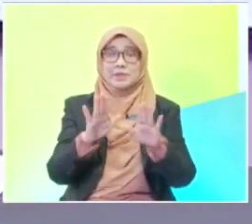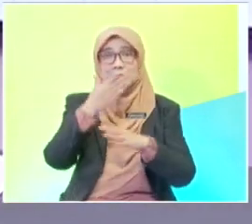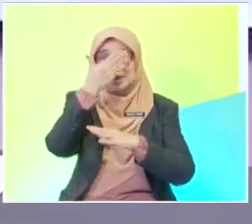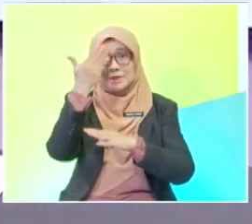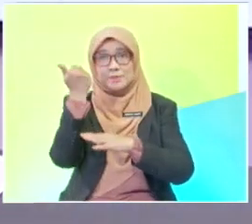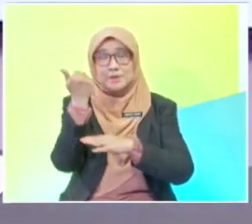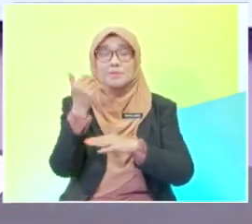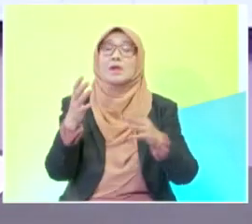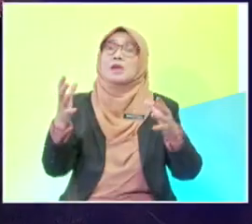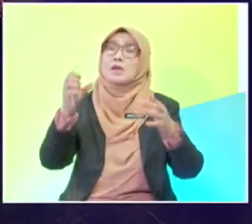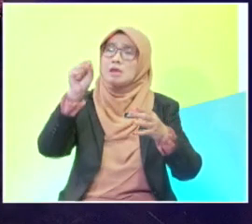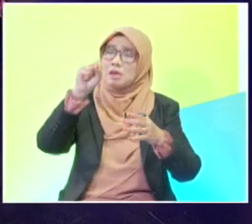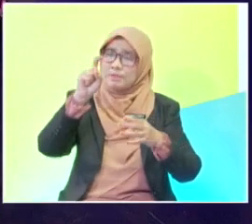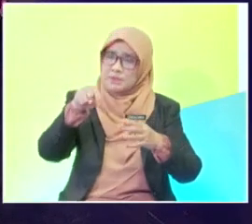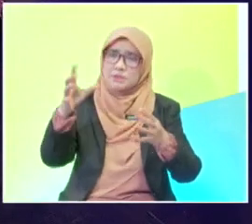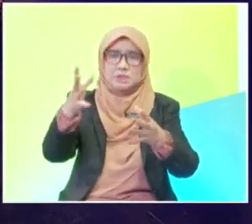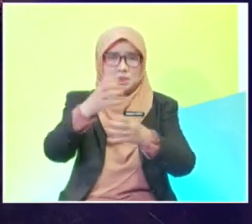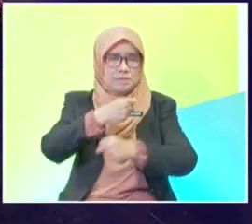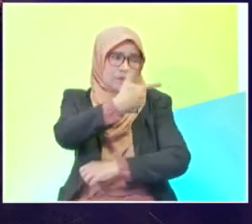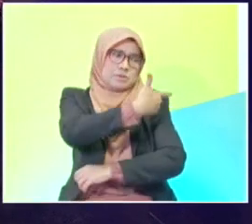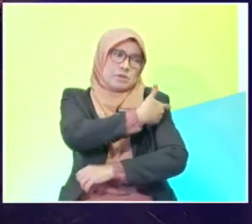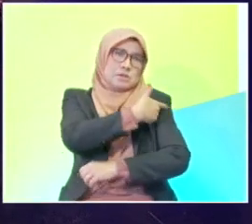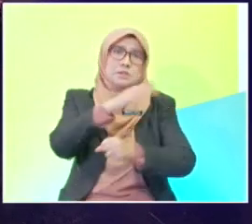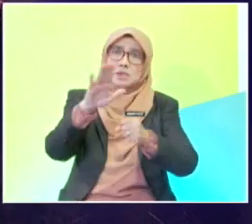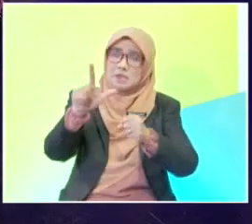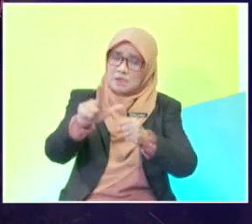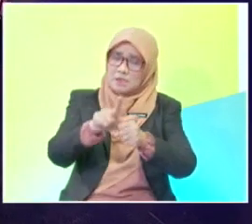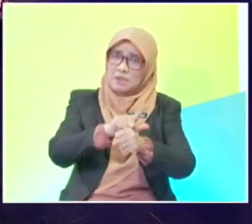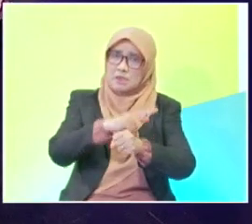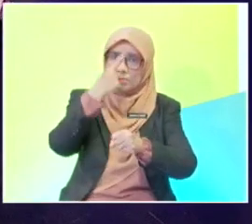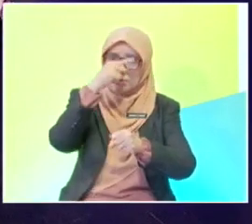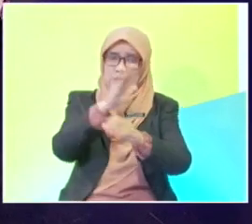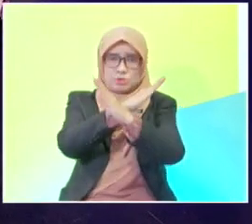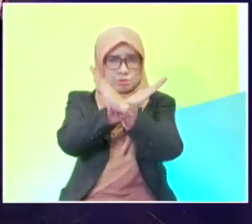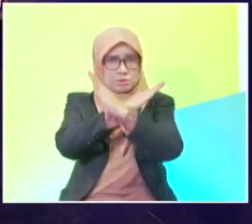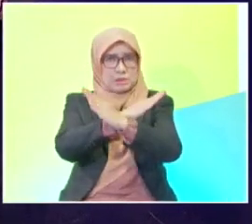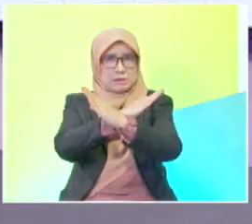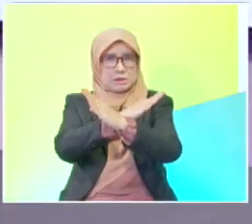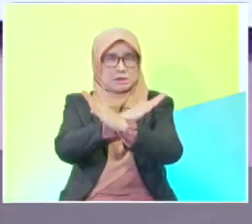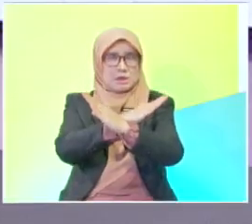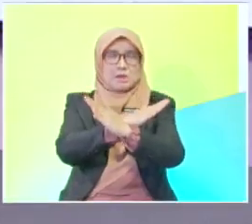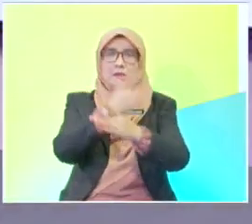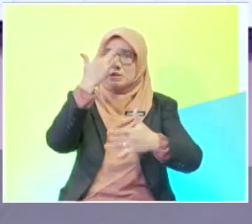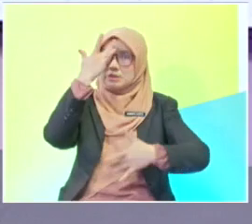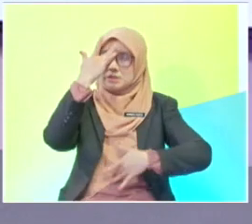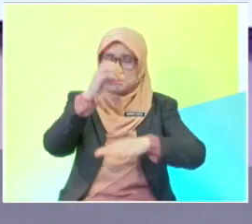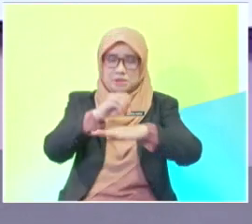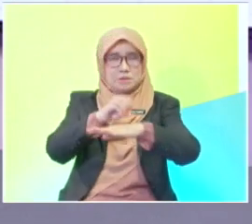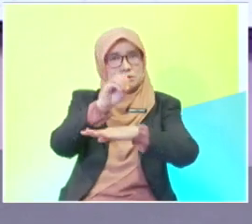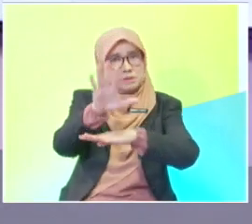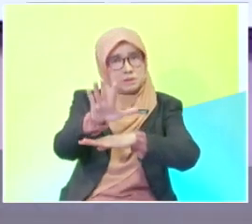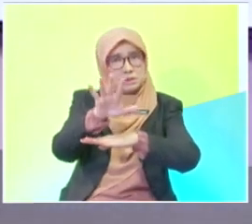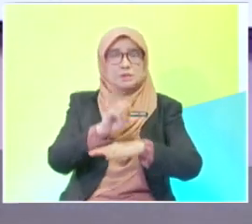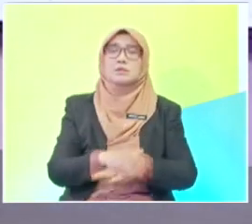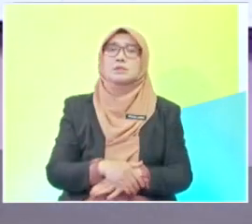mendapatkan imunisasi yang lengkap supaya mengelakkan daripada penyakit berjangkit. Baik, saya rasa itulah yang sangat penting, cikgu ingat tahu. Kita ada